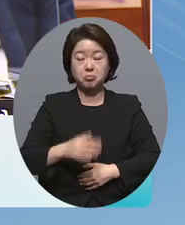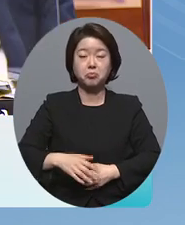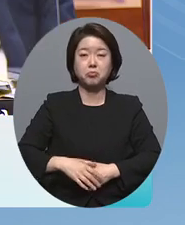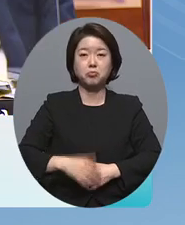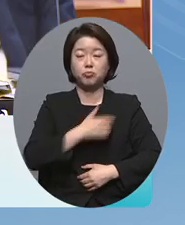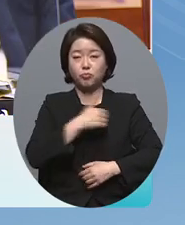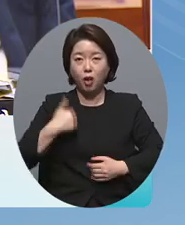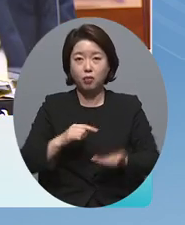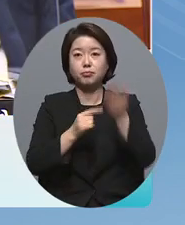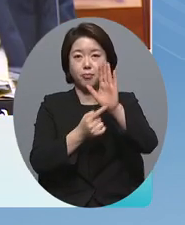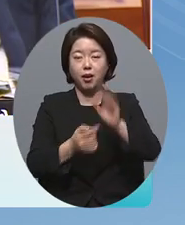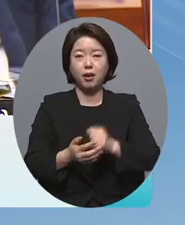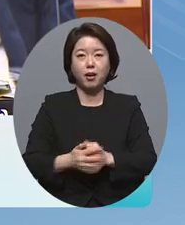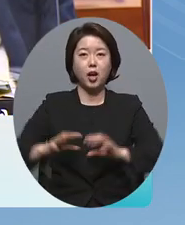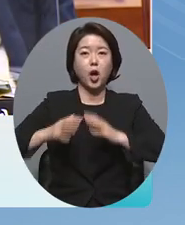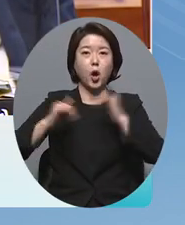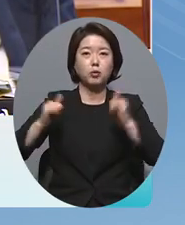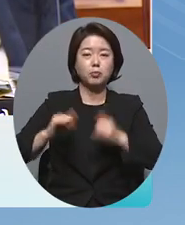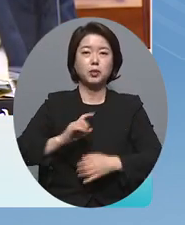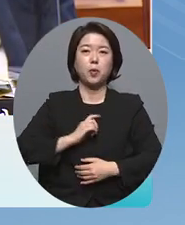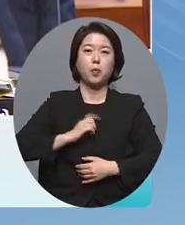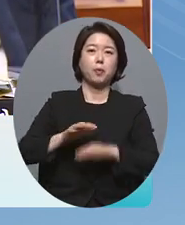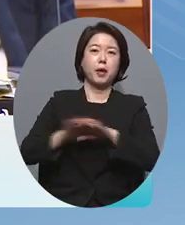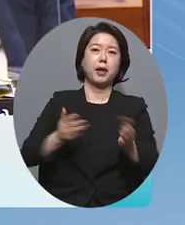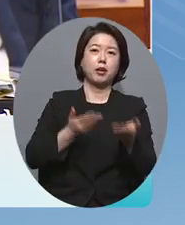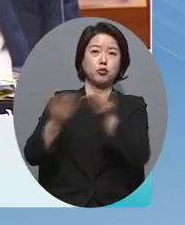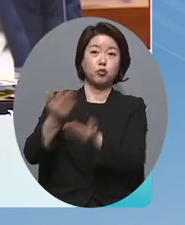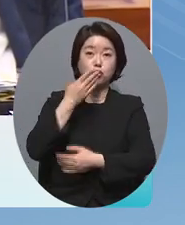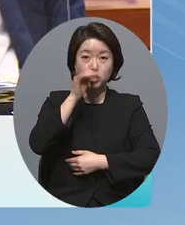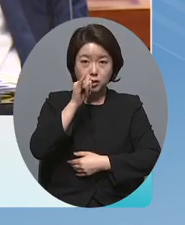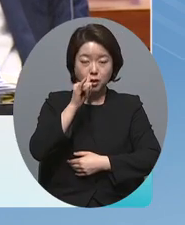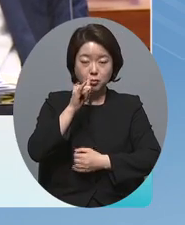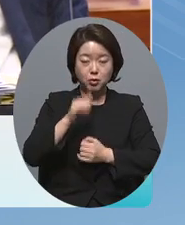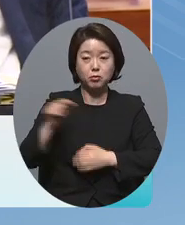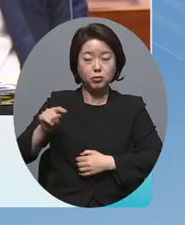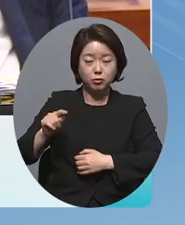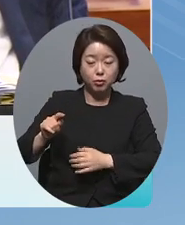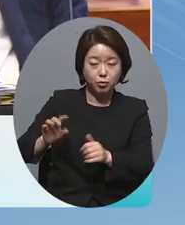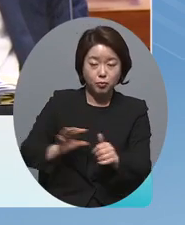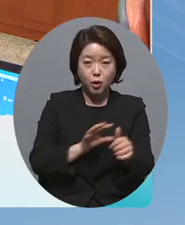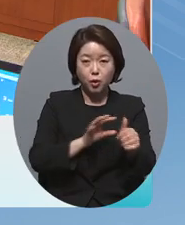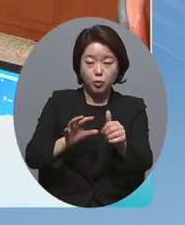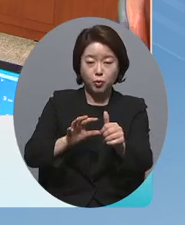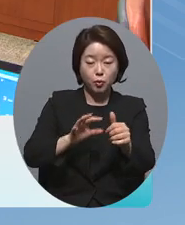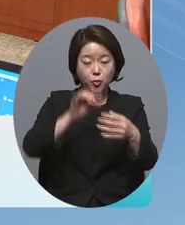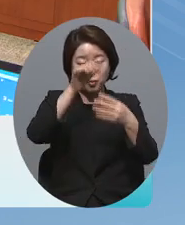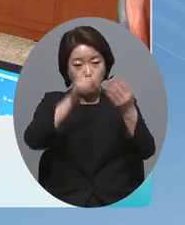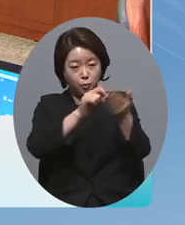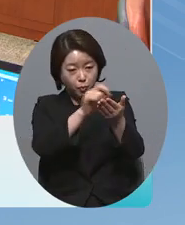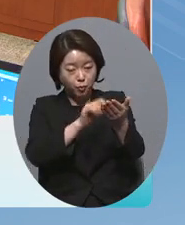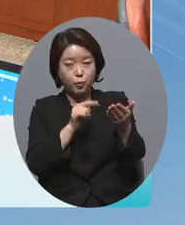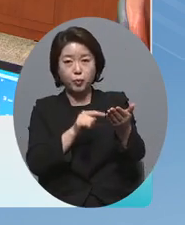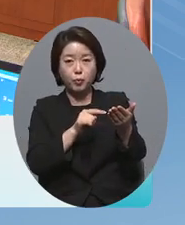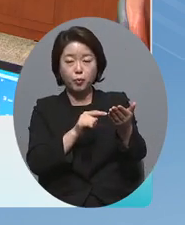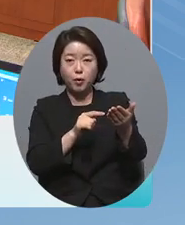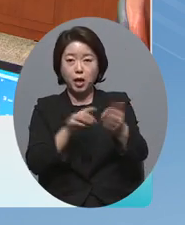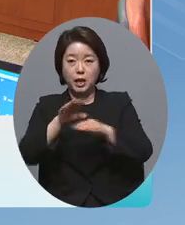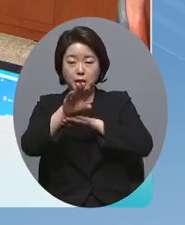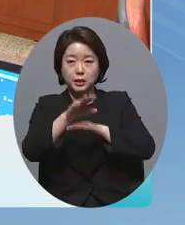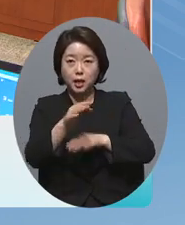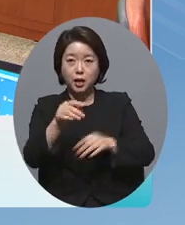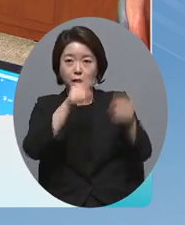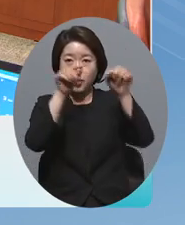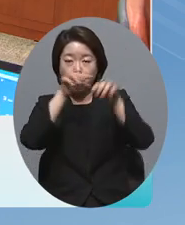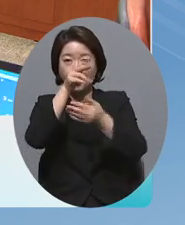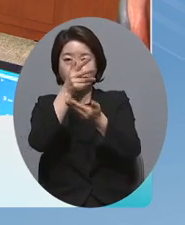국민들로부터 이런 의혹을 어떤 해소할 수 있는 거가 된다면 전 공우차량의 어떤 일지라든지 가능한 블랙박스라든지 이런